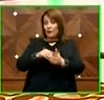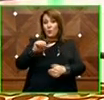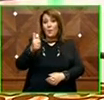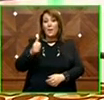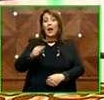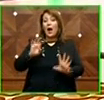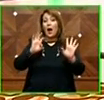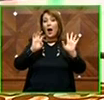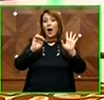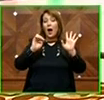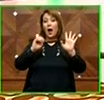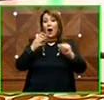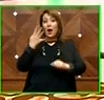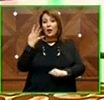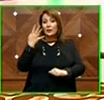14194 من مجموع